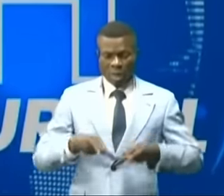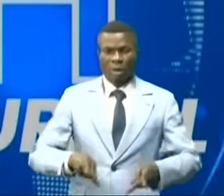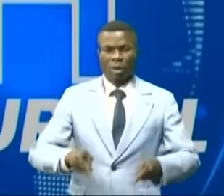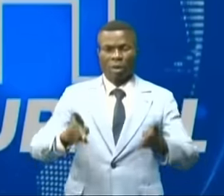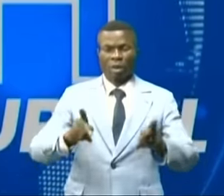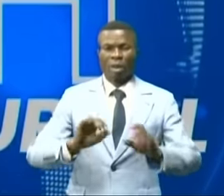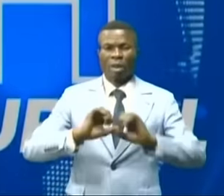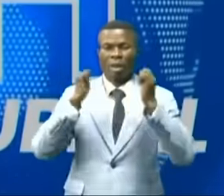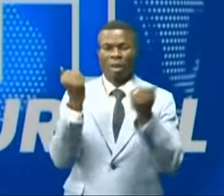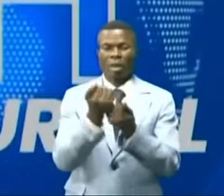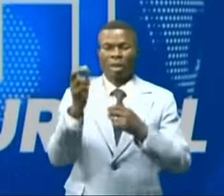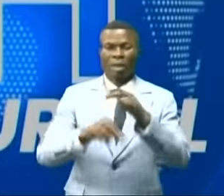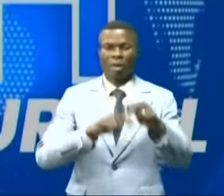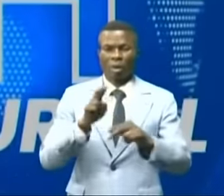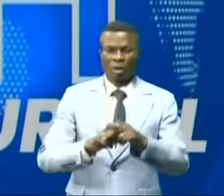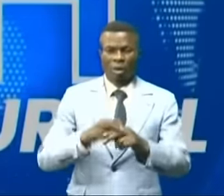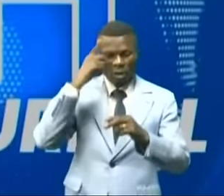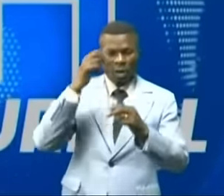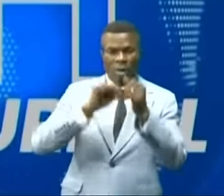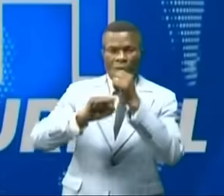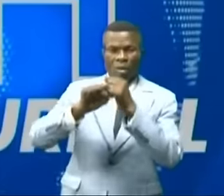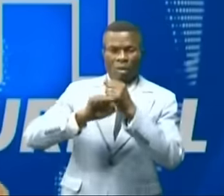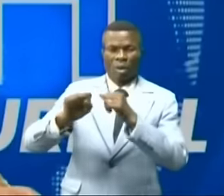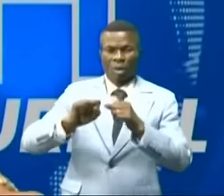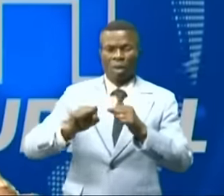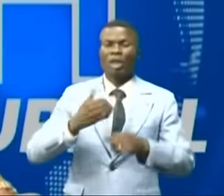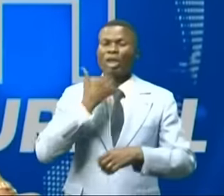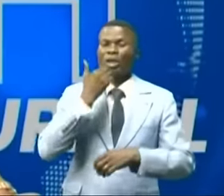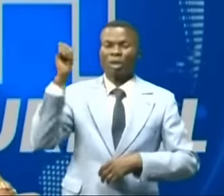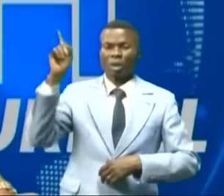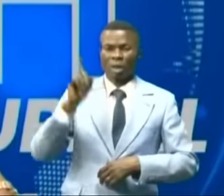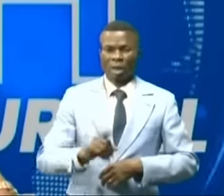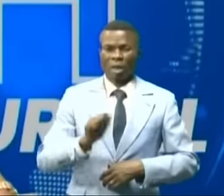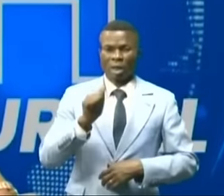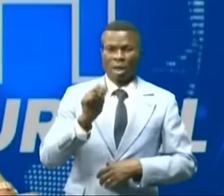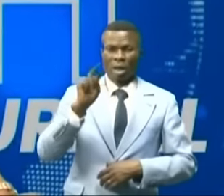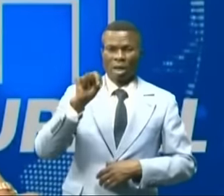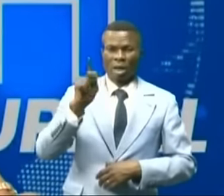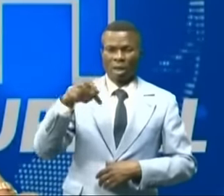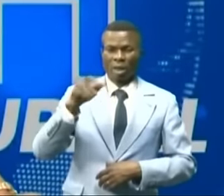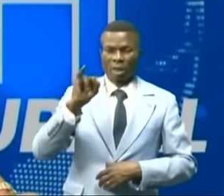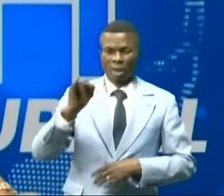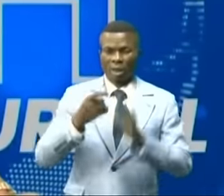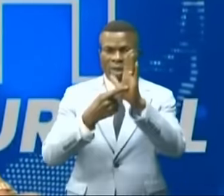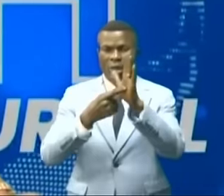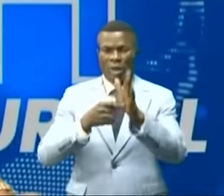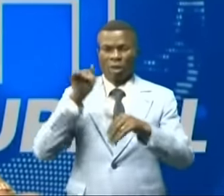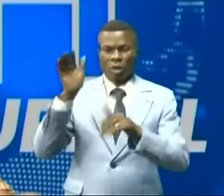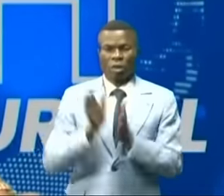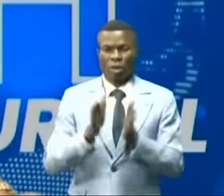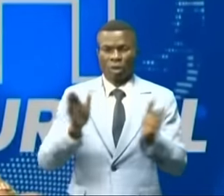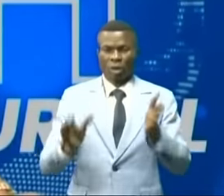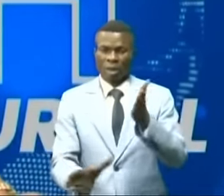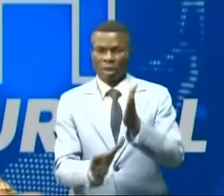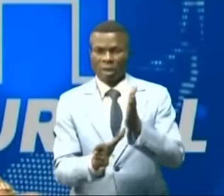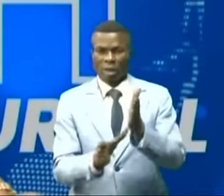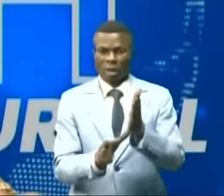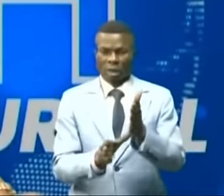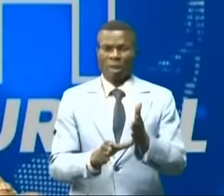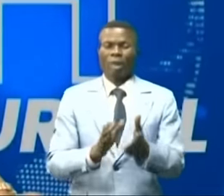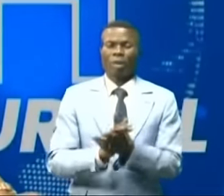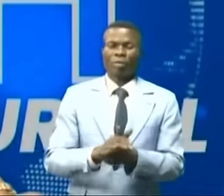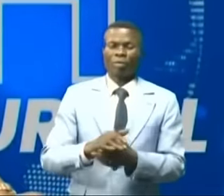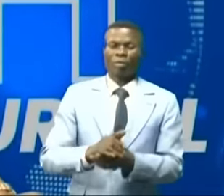de l'Agence nationale pour la promotion des investissements, ANAPI, représentée par son directeur général intérimaire Bruno